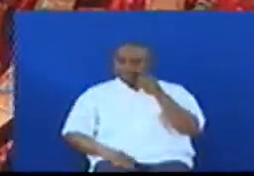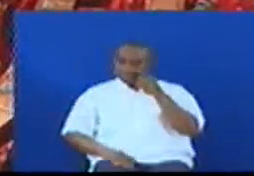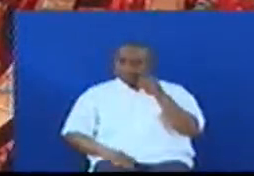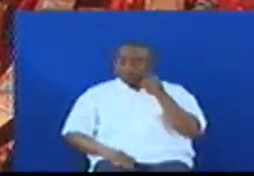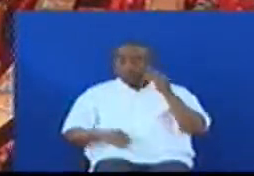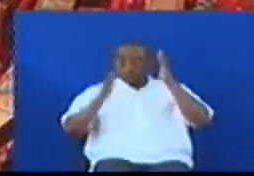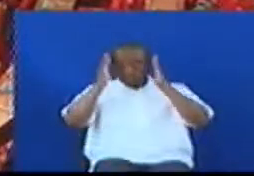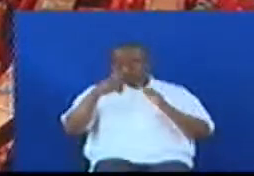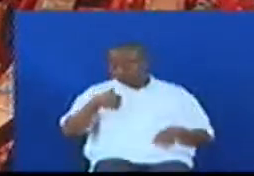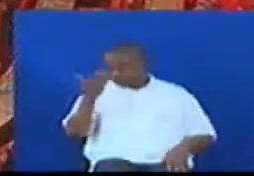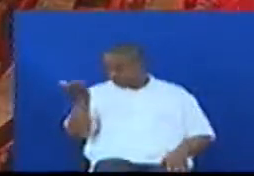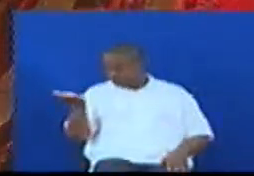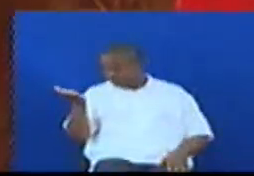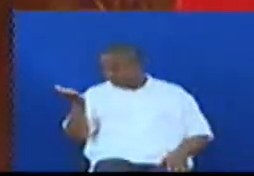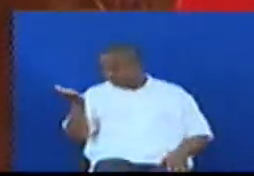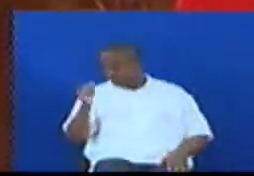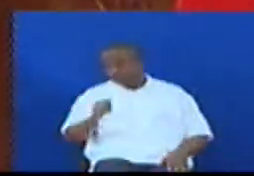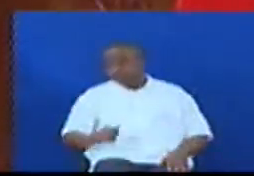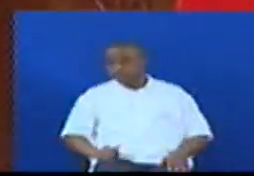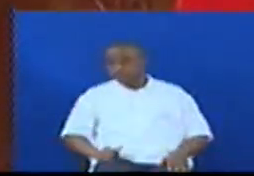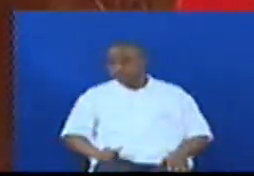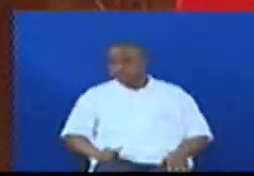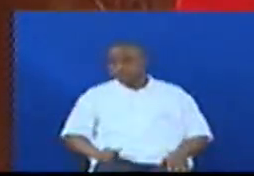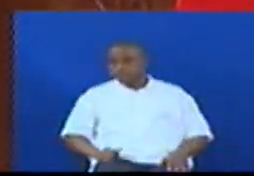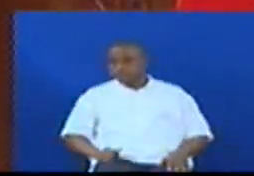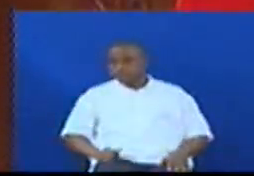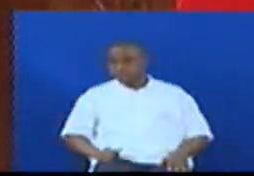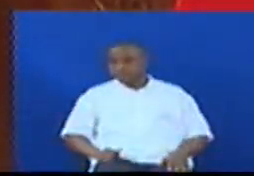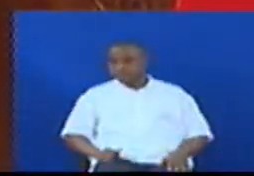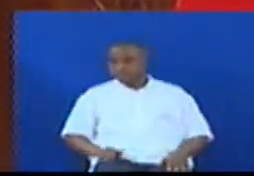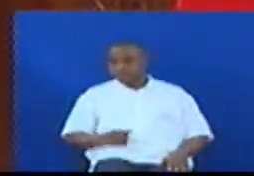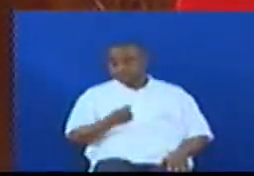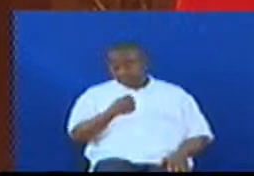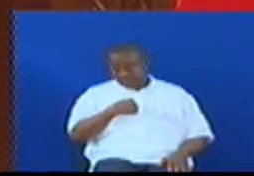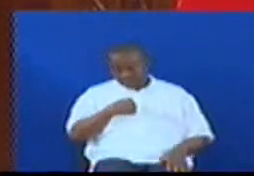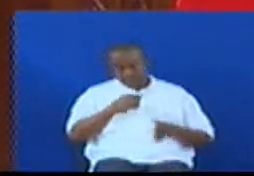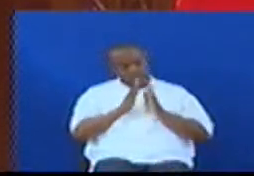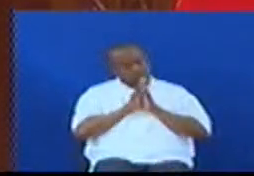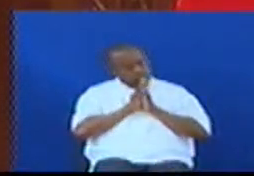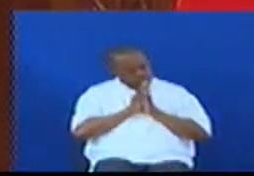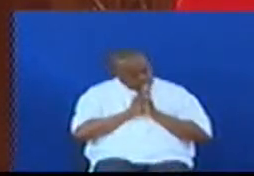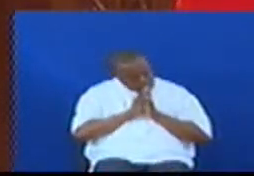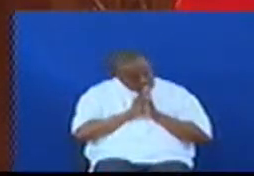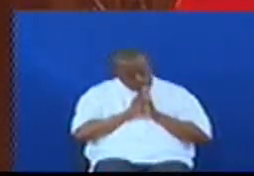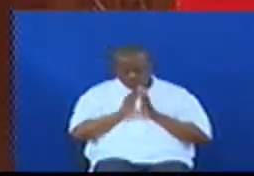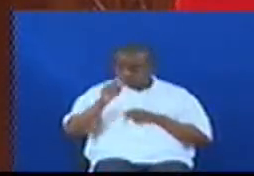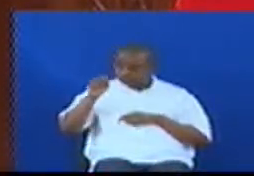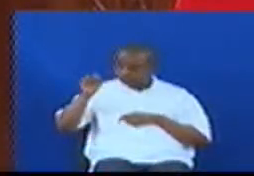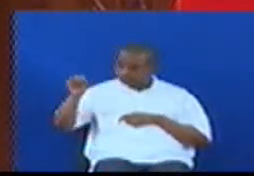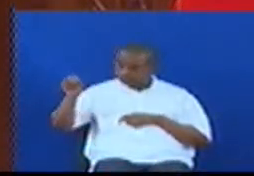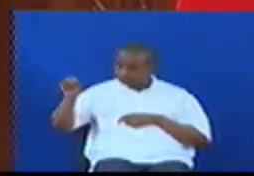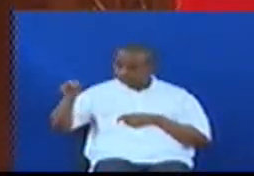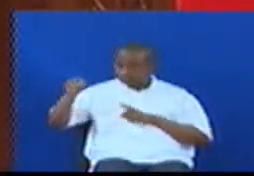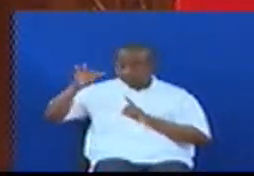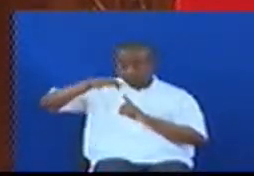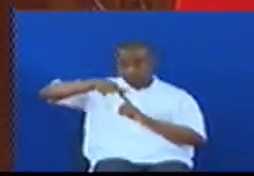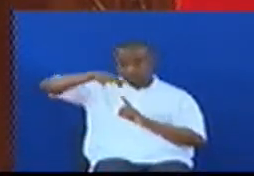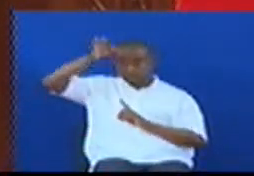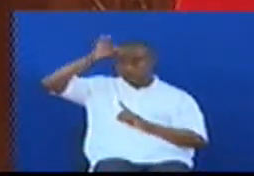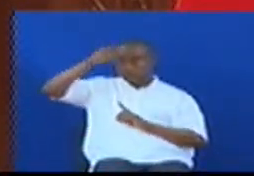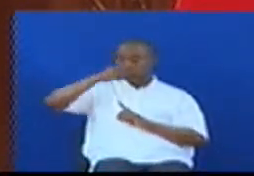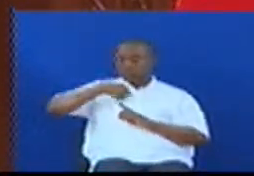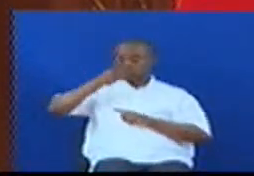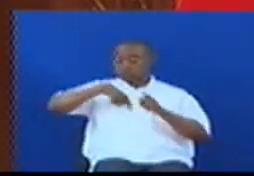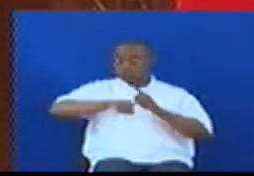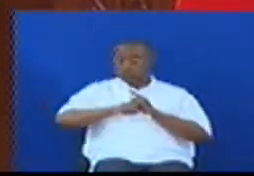Mheshimiwa Speaker, kwa mara nyingine tena ni kushukuru wewe kwa kunichagua mimi kuwa katika kamati hii ya PSC kwa